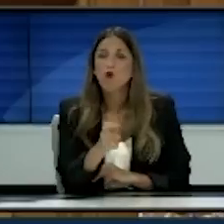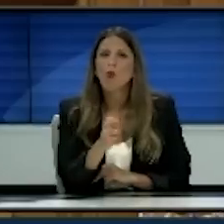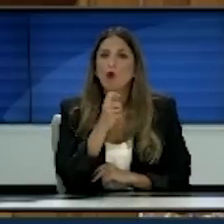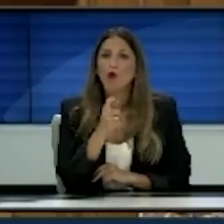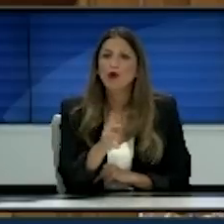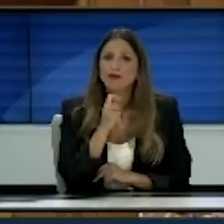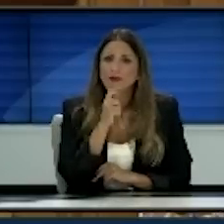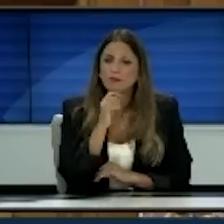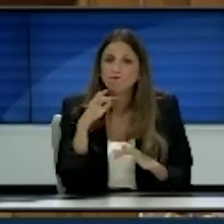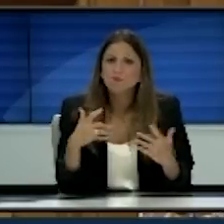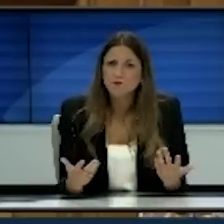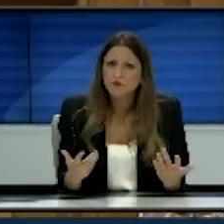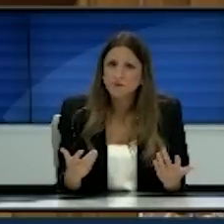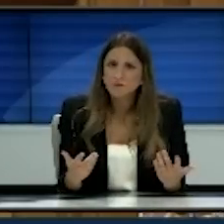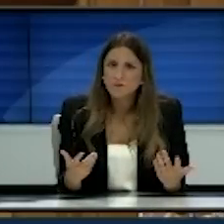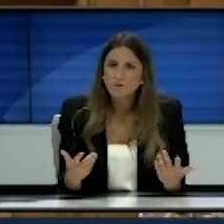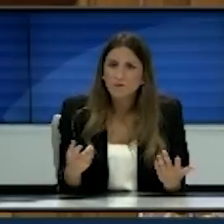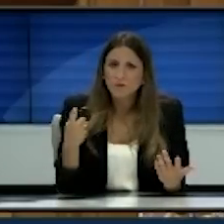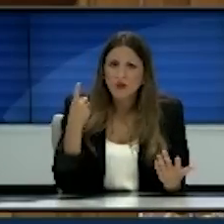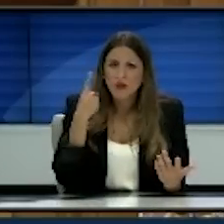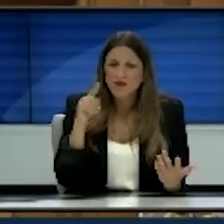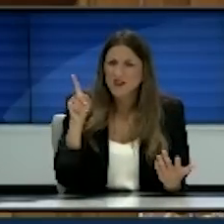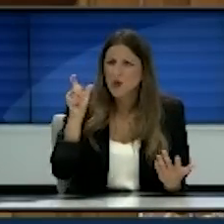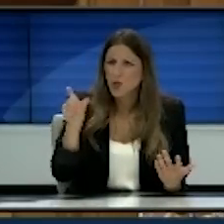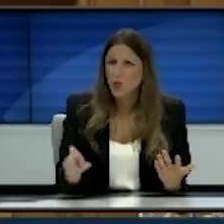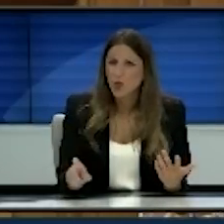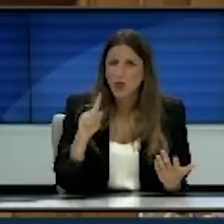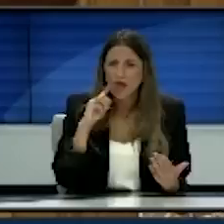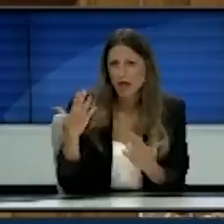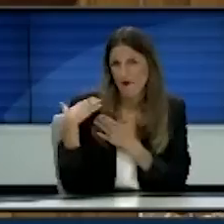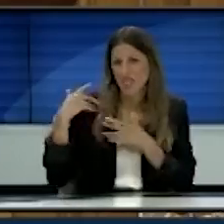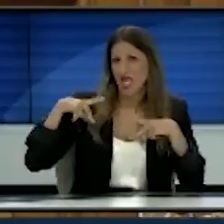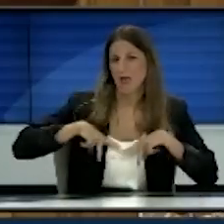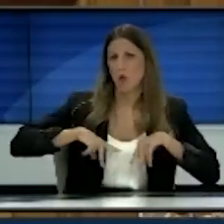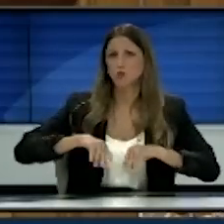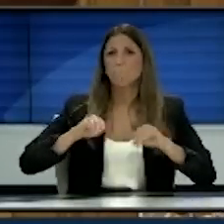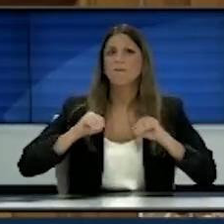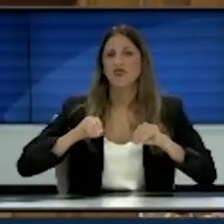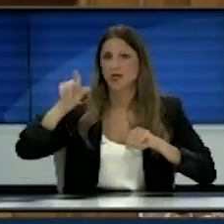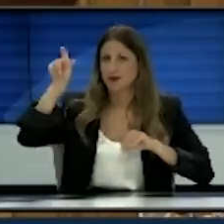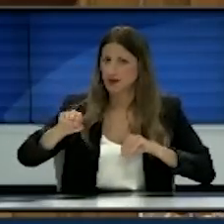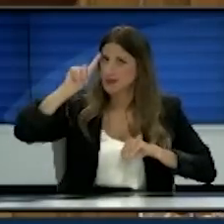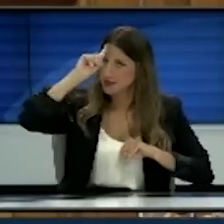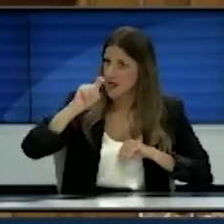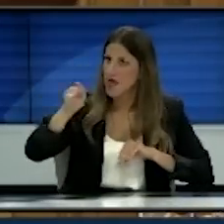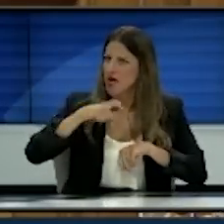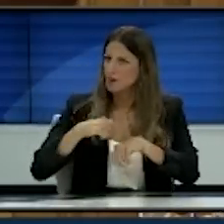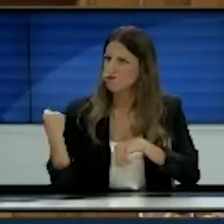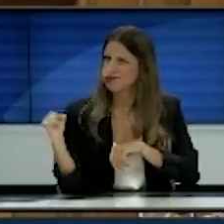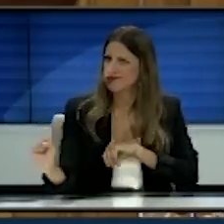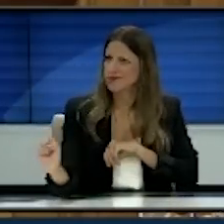και ειδικά κυρία Λύπη, κυρία Κεραμέως, η κυρία Υπουργός Παιδείας,